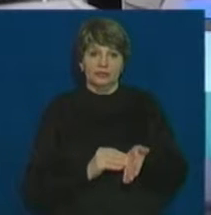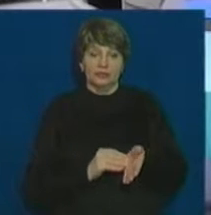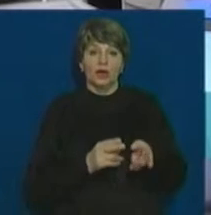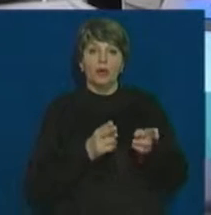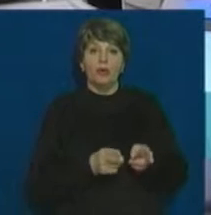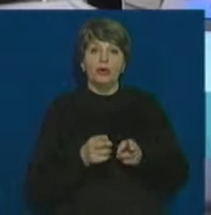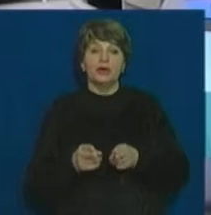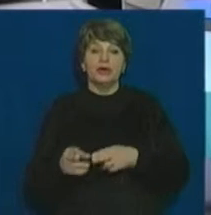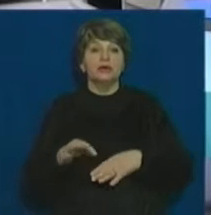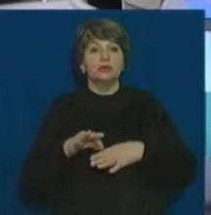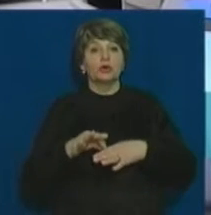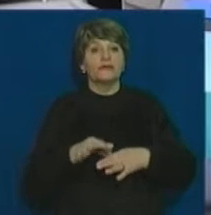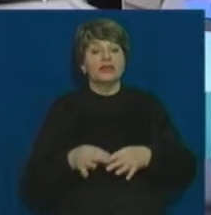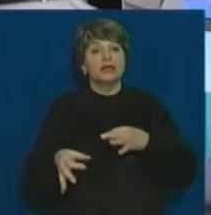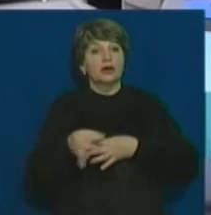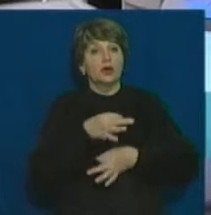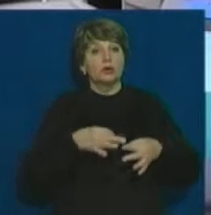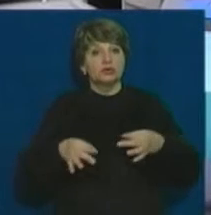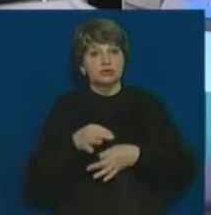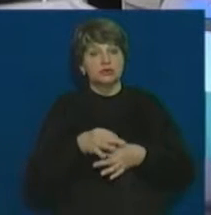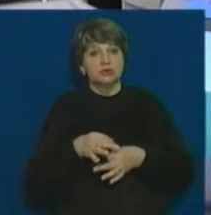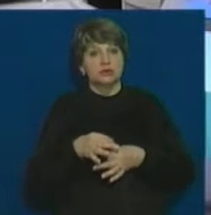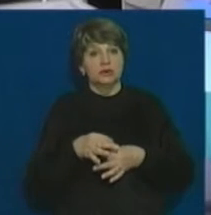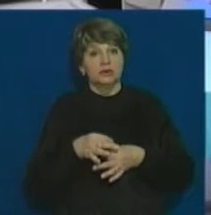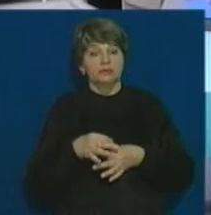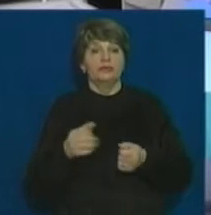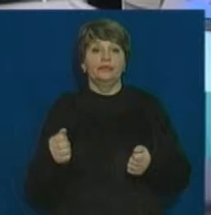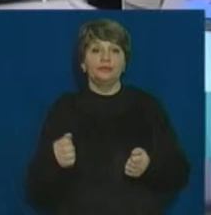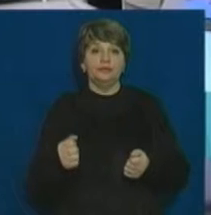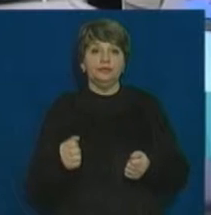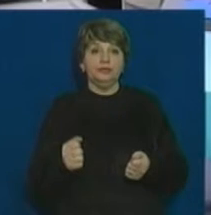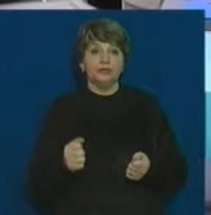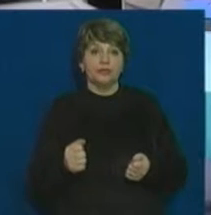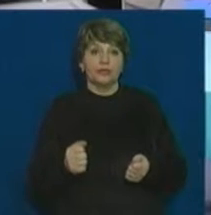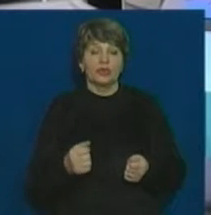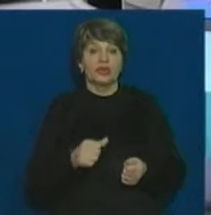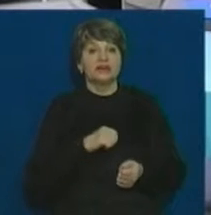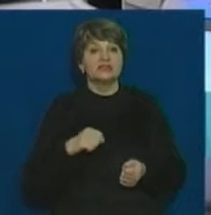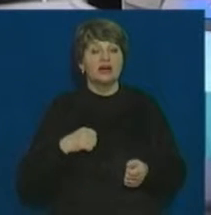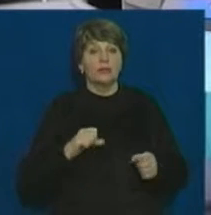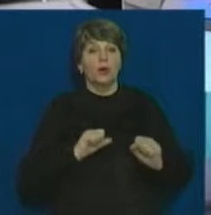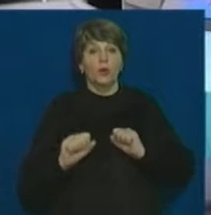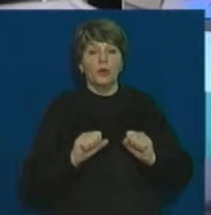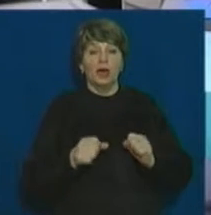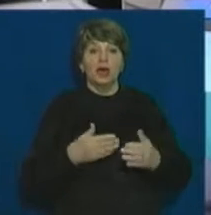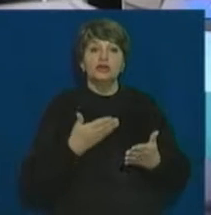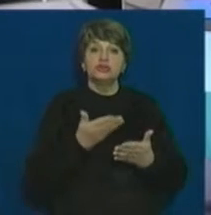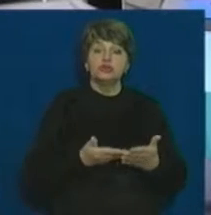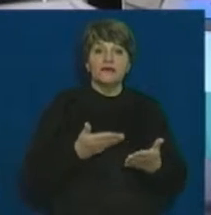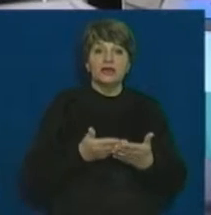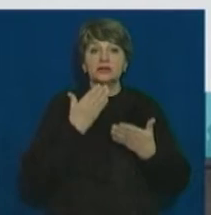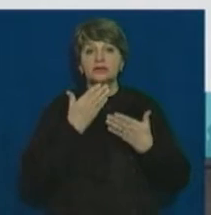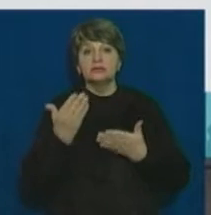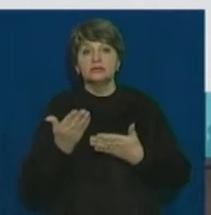порядок проведення публічних консультацій, обов'язок загалом органів місцевого самоврядування радитися з громадянами щодо